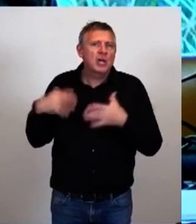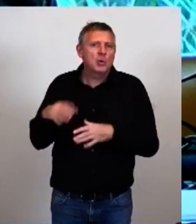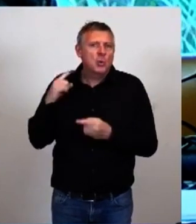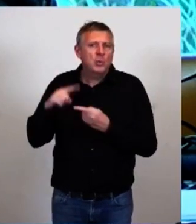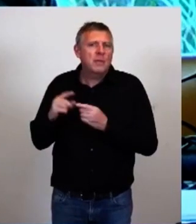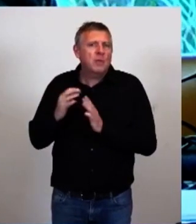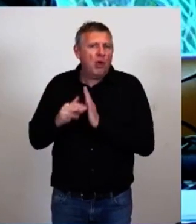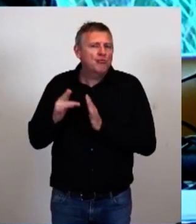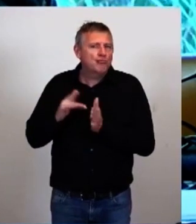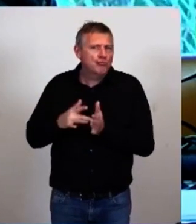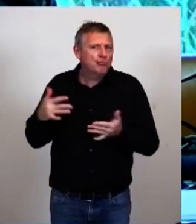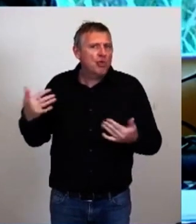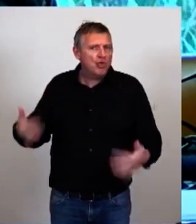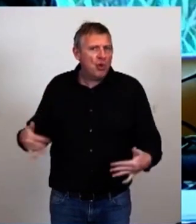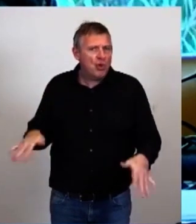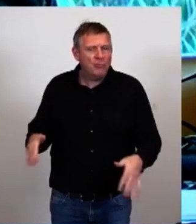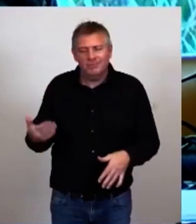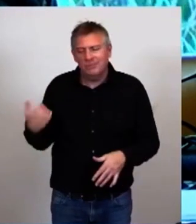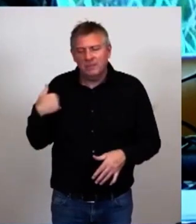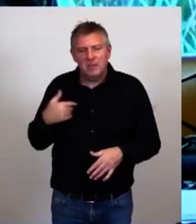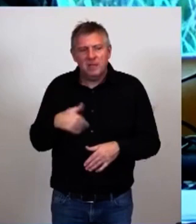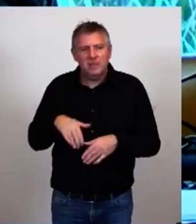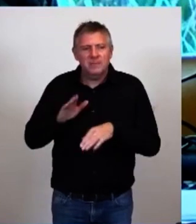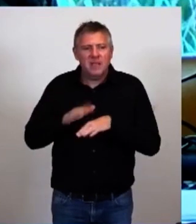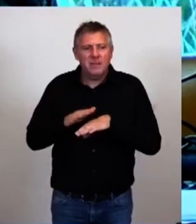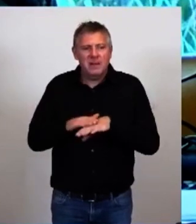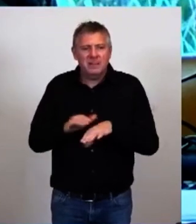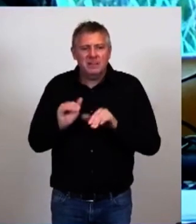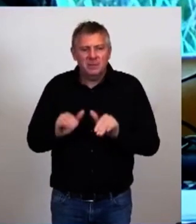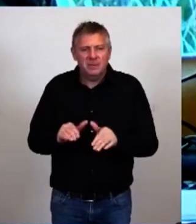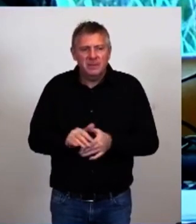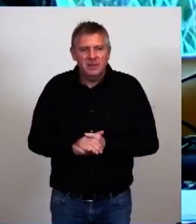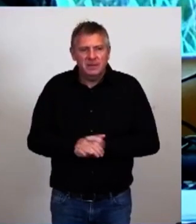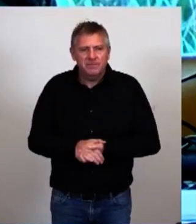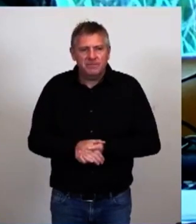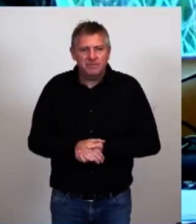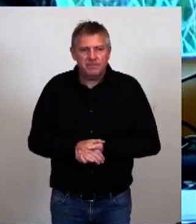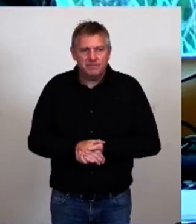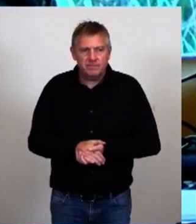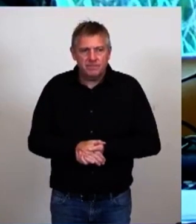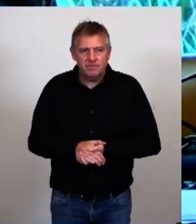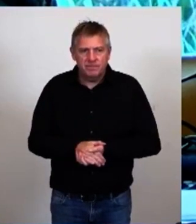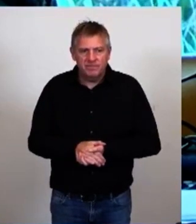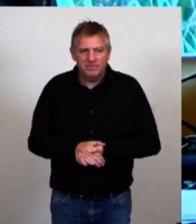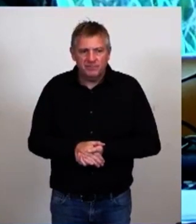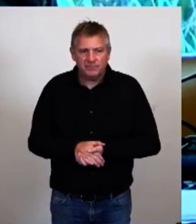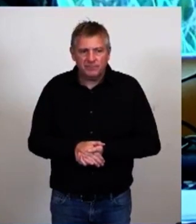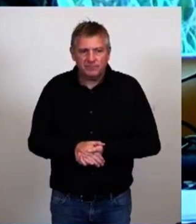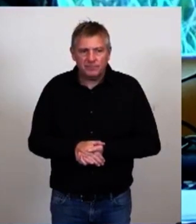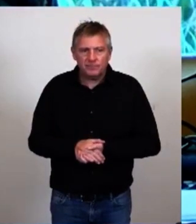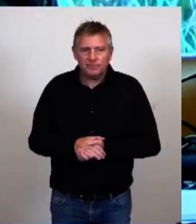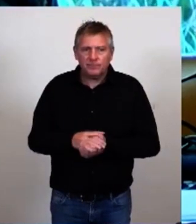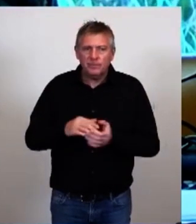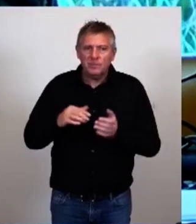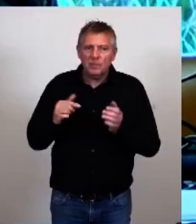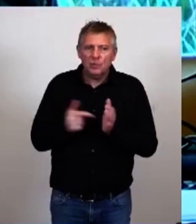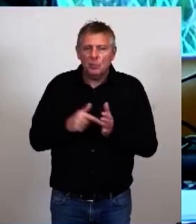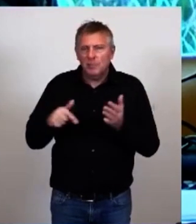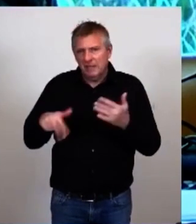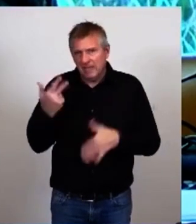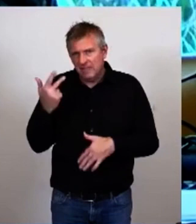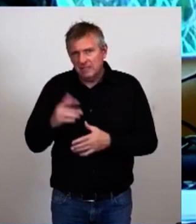spécifique à ce sujet-là. Mais je voulais faire quelques rappels, si vous me permettez. D'abord, vous dire que c'est en 2013, donc il